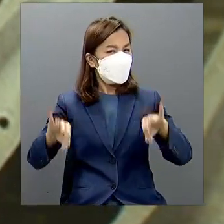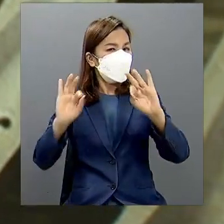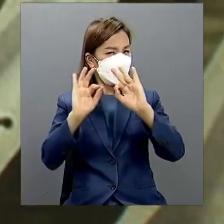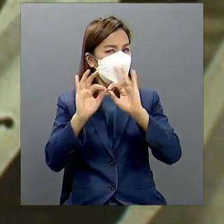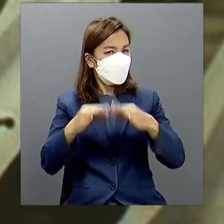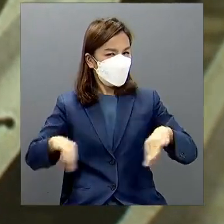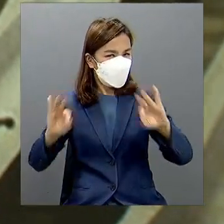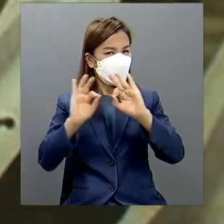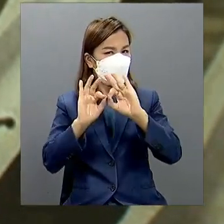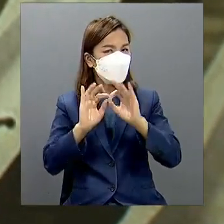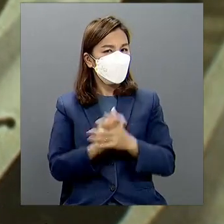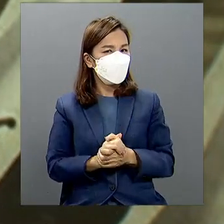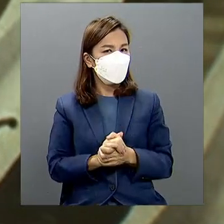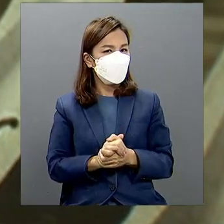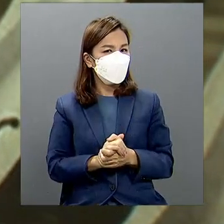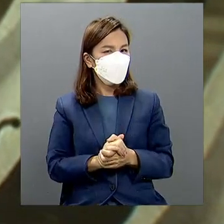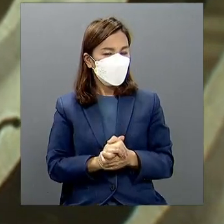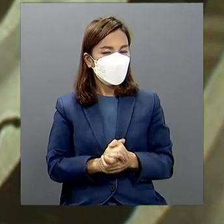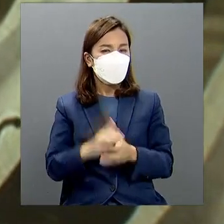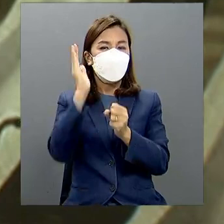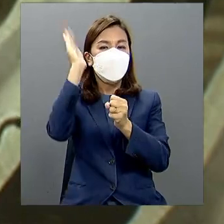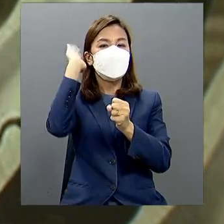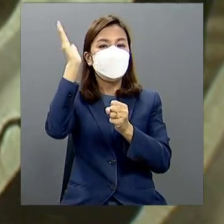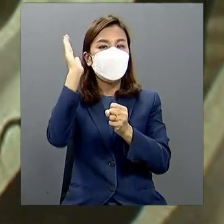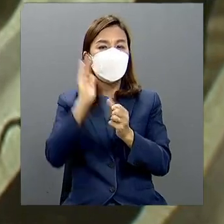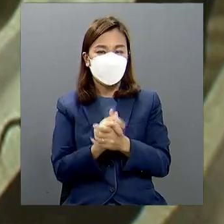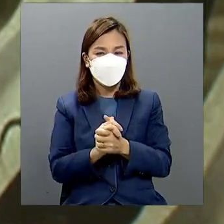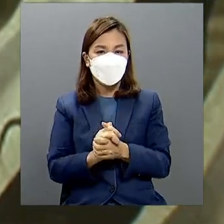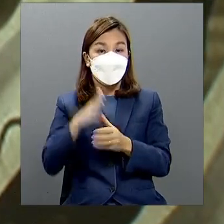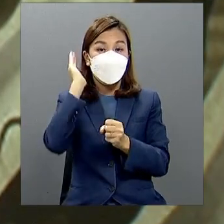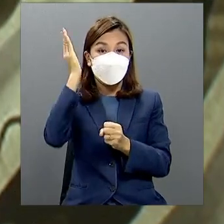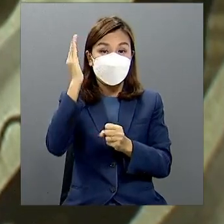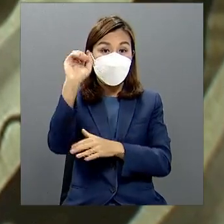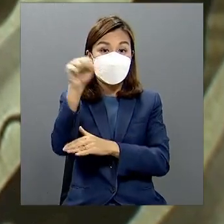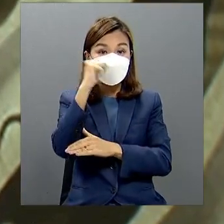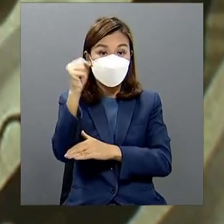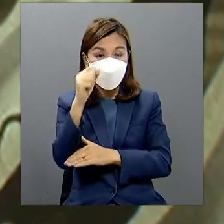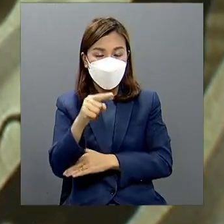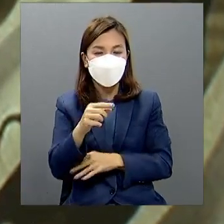จุดนี้ก็คือการอภิปรายไม่ไว้วางใจในสภาที่กำลังจะมีขึ้นรายละ